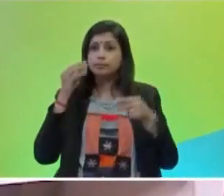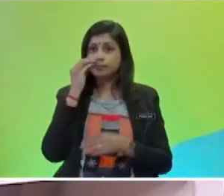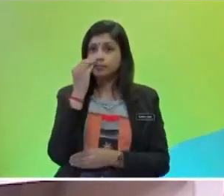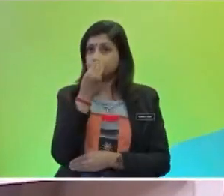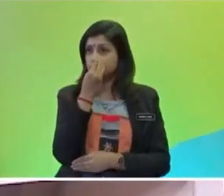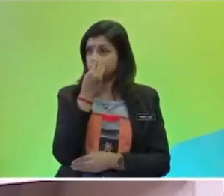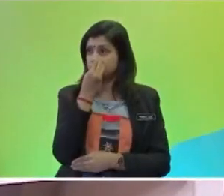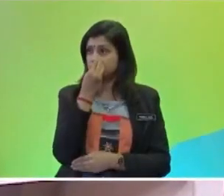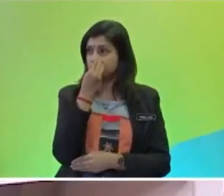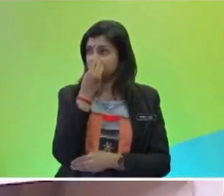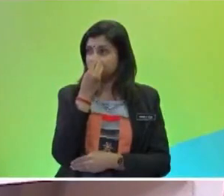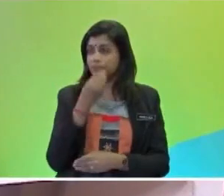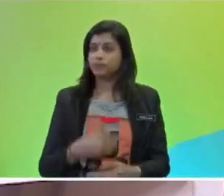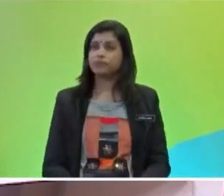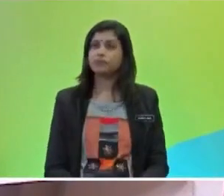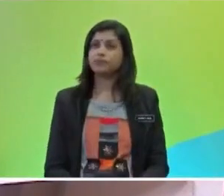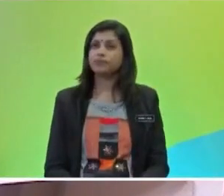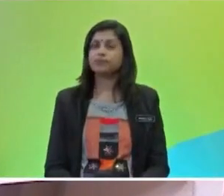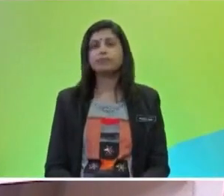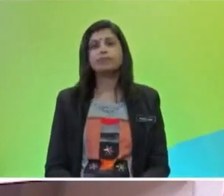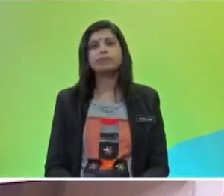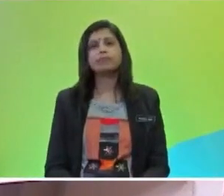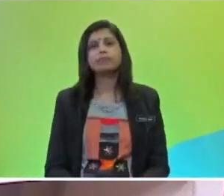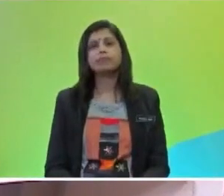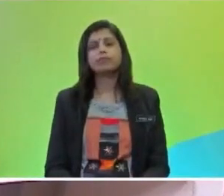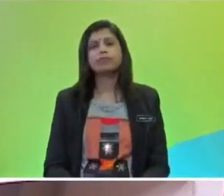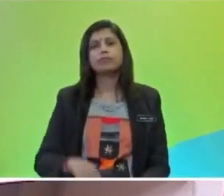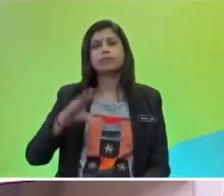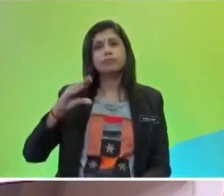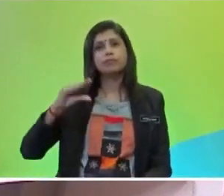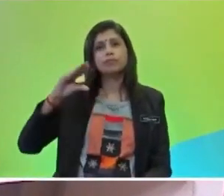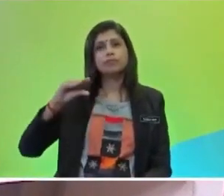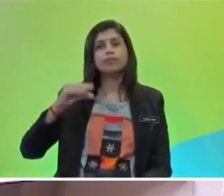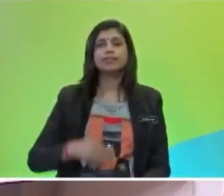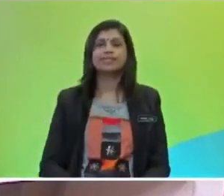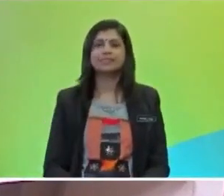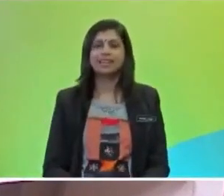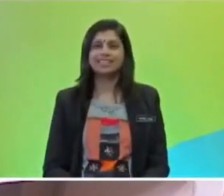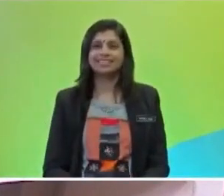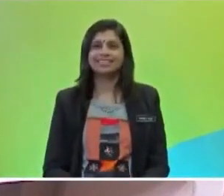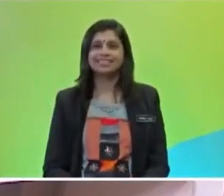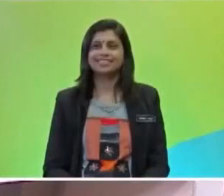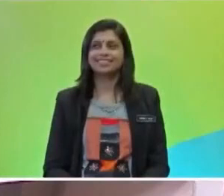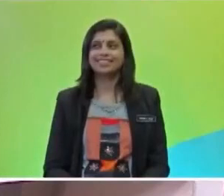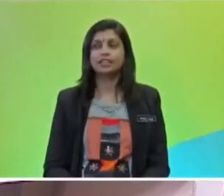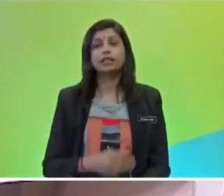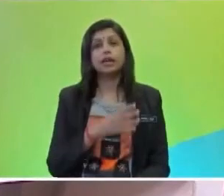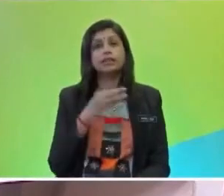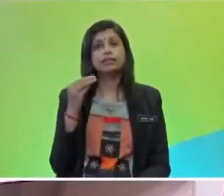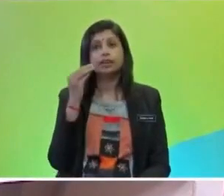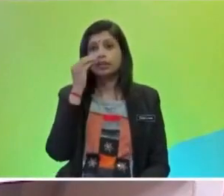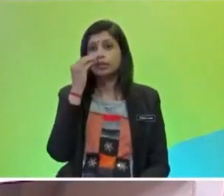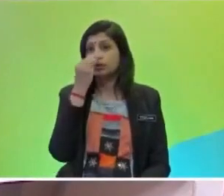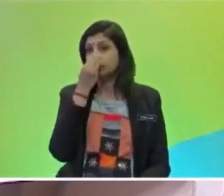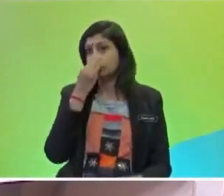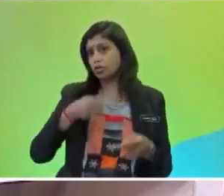yang plastik. Okey, boleh sediakan. Dan span. Okey, span dan beberapa untung